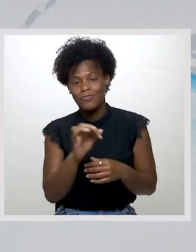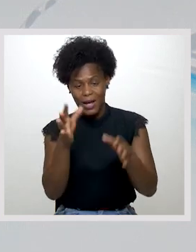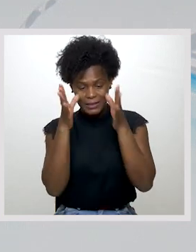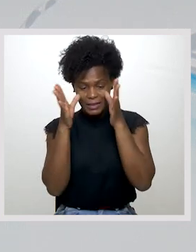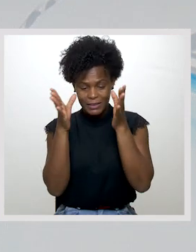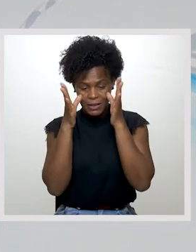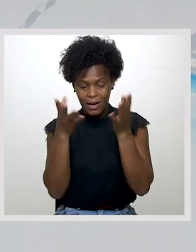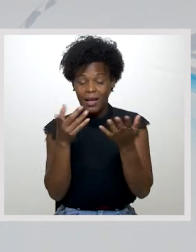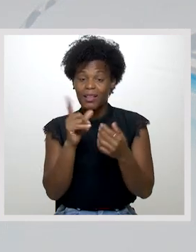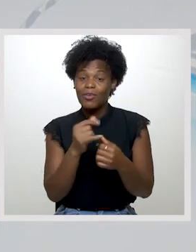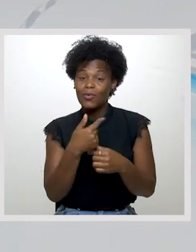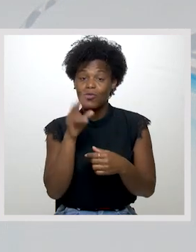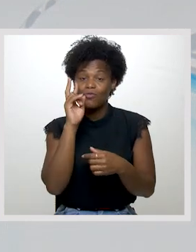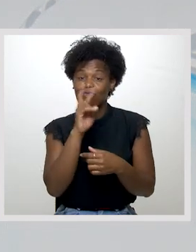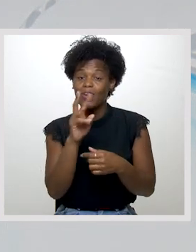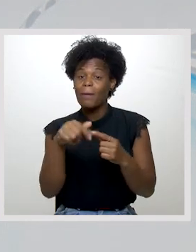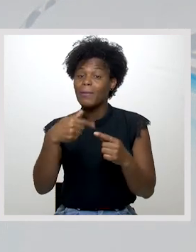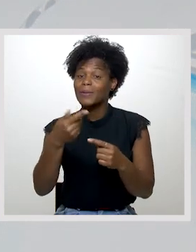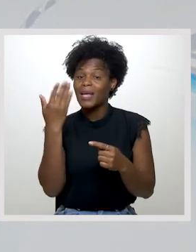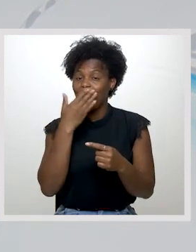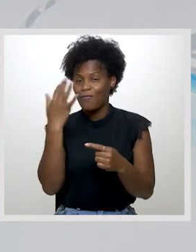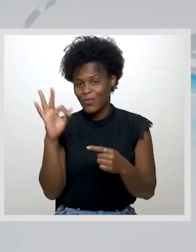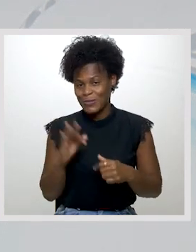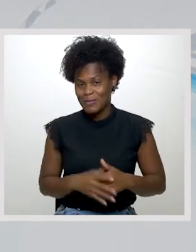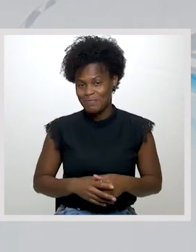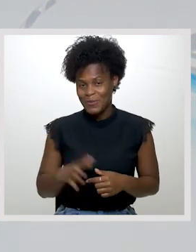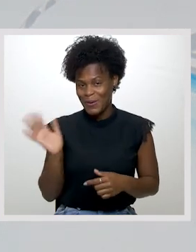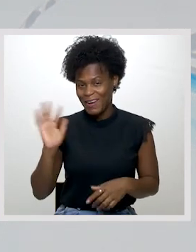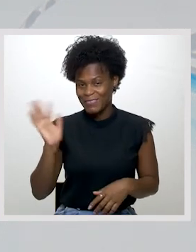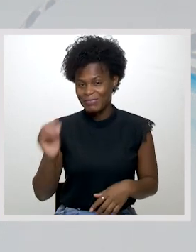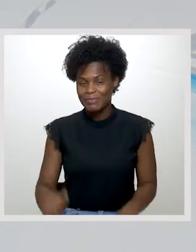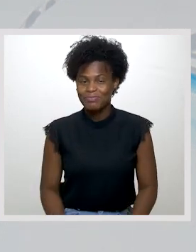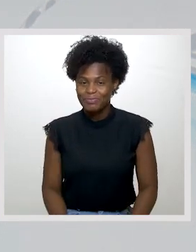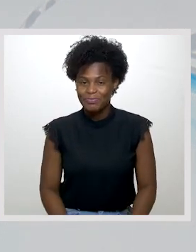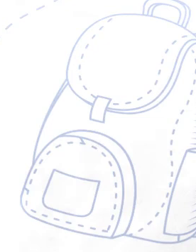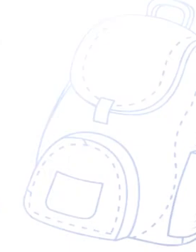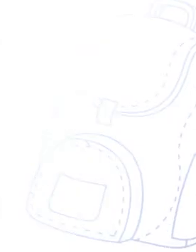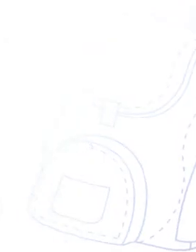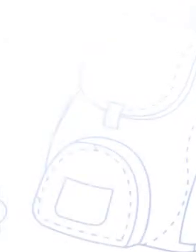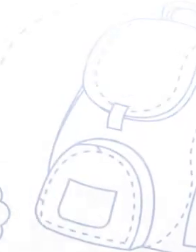votre attention et on se voit le prochain cours de français. Au revoir.